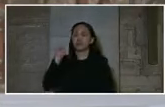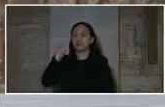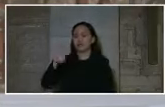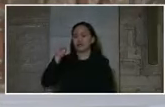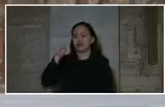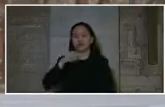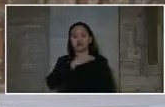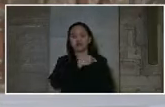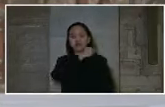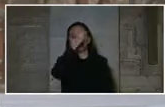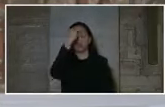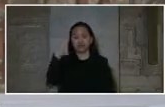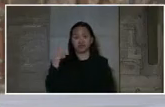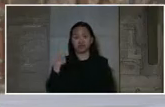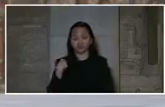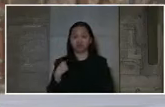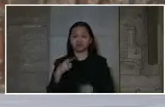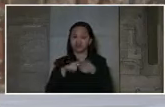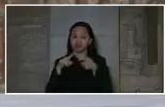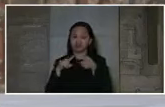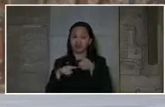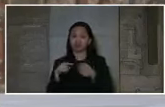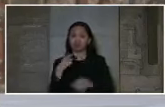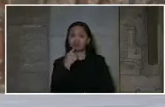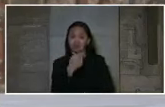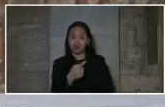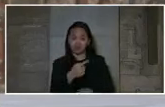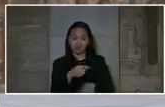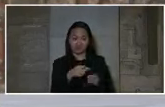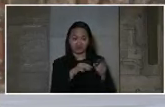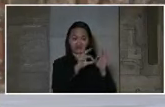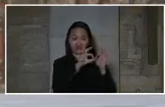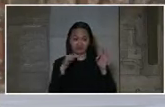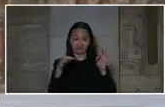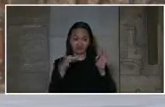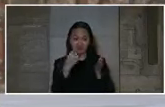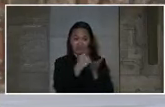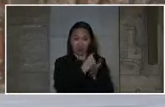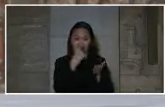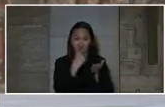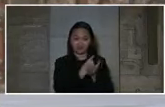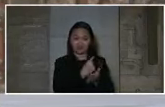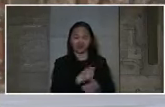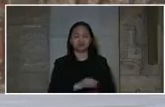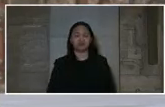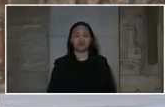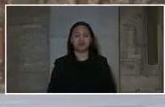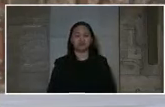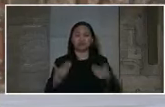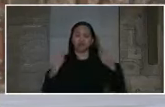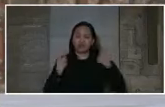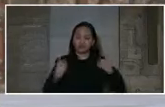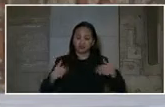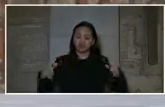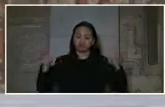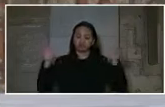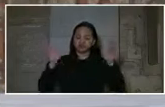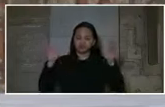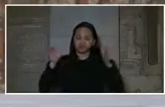Maria, ang sabi dito sa Ebanghelyo, at nilisan siya ng anghel.